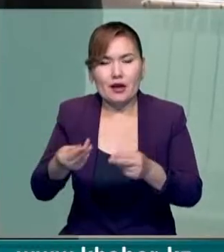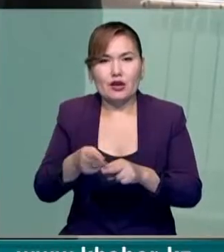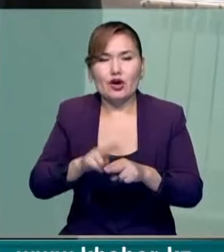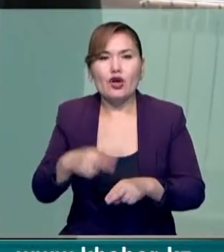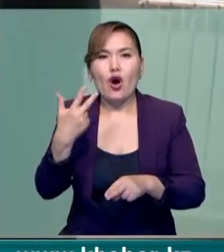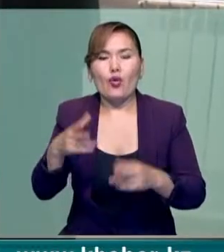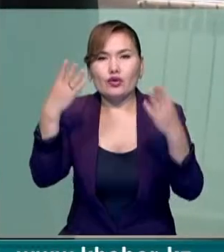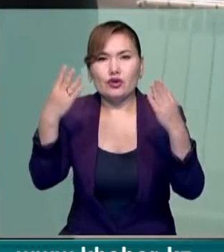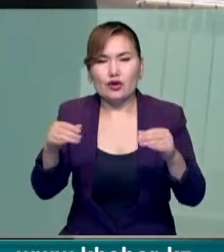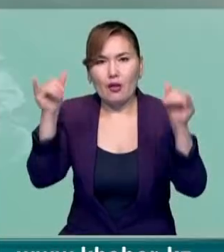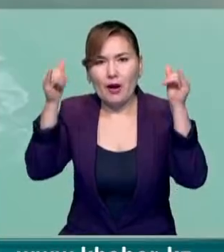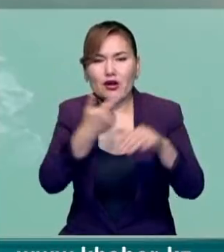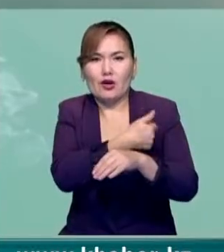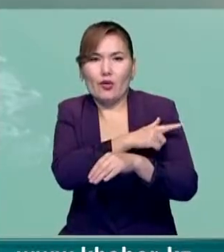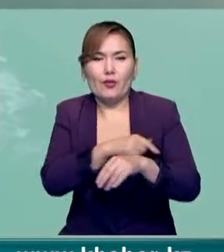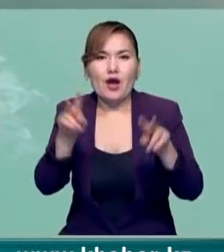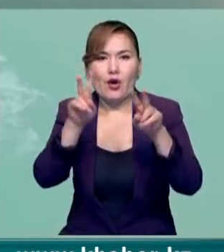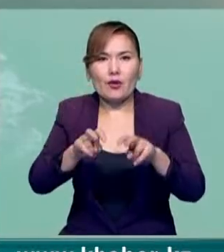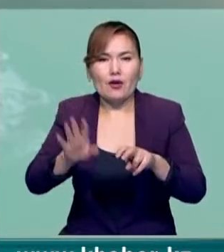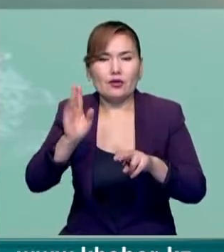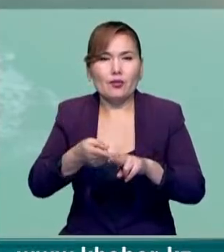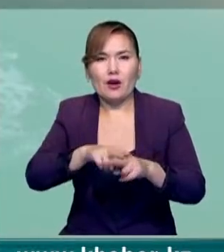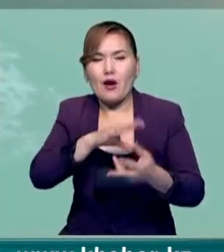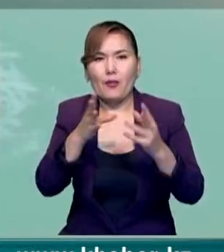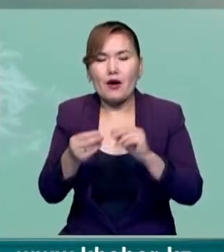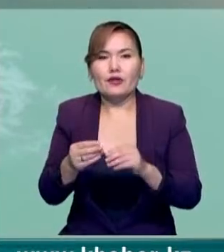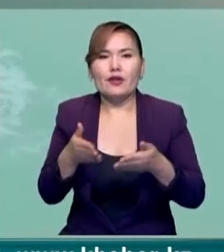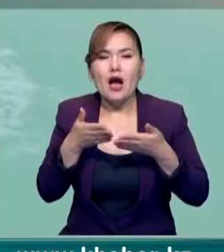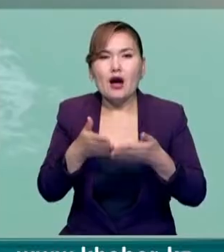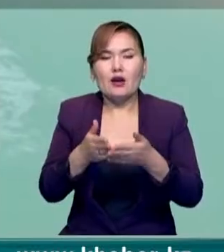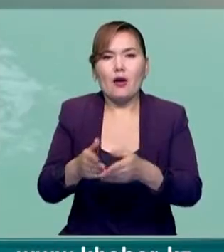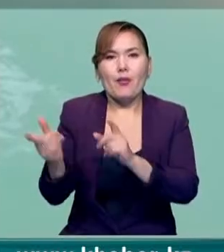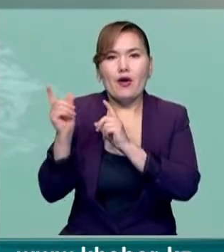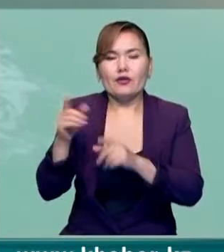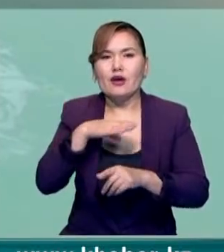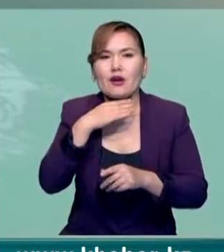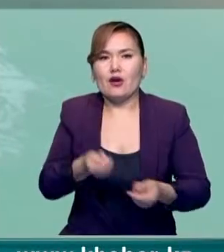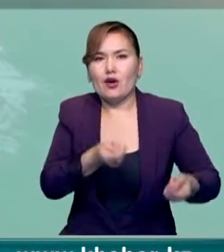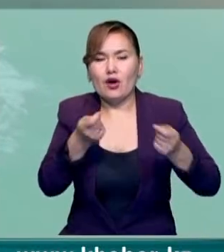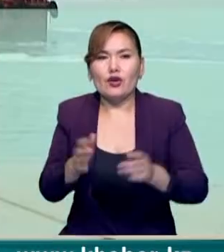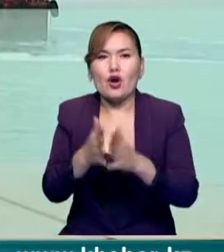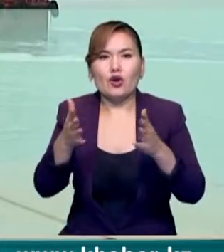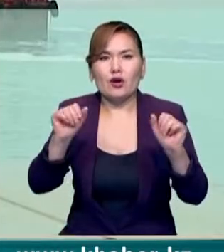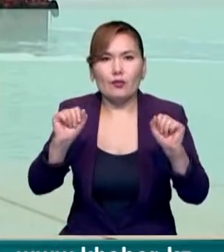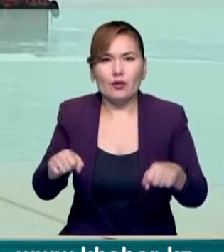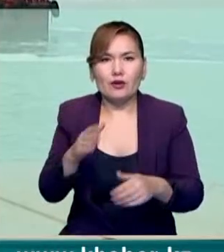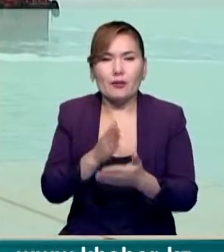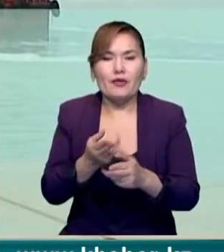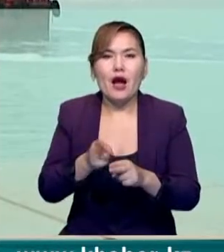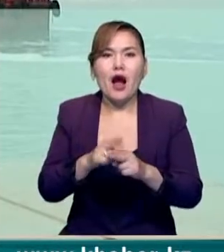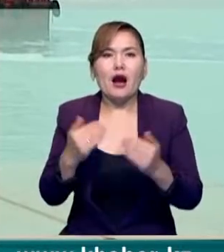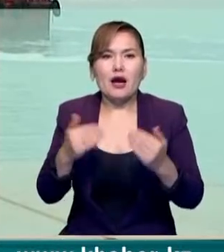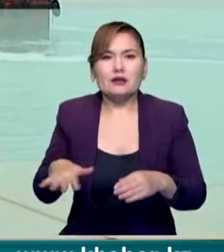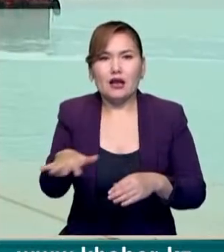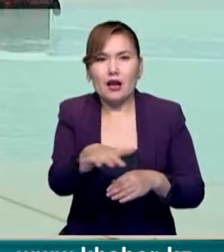күнге дейін ұстайтын болады. Бұл жоба Құрық портының мал тасымалдауындағы транзиттік әлеуетін де арттыруға мүмкіндік береді. Қазір карантиндік